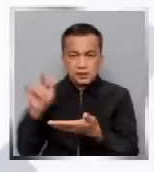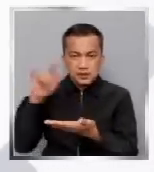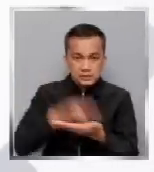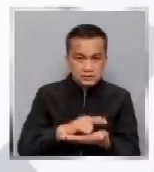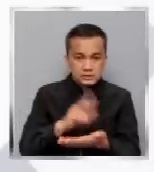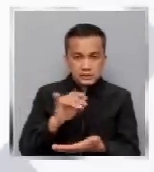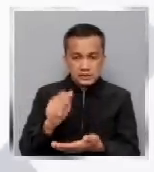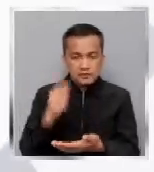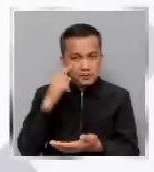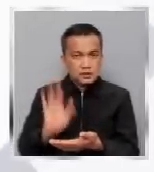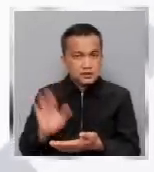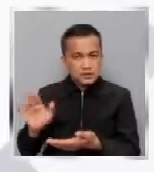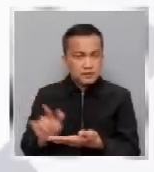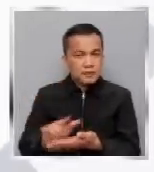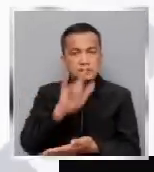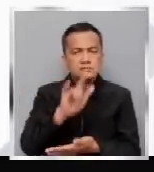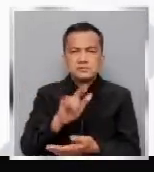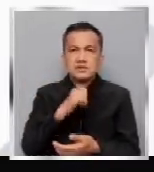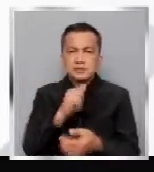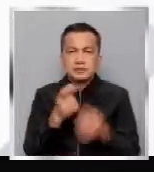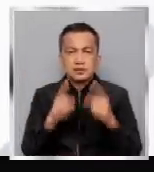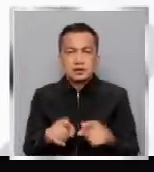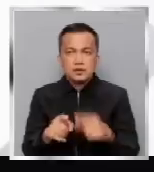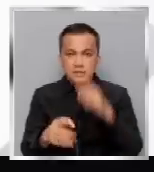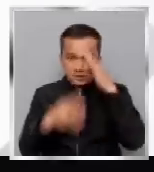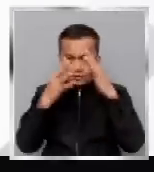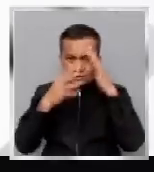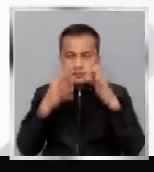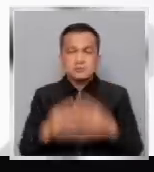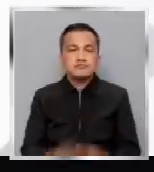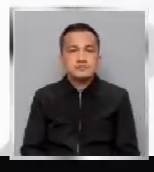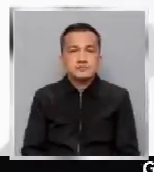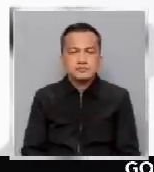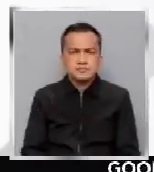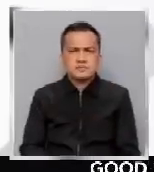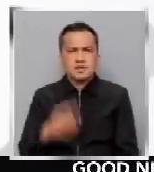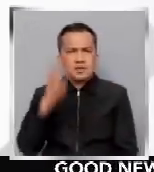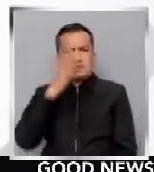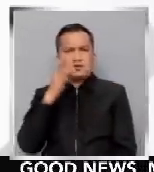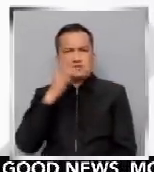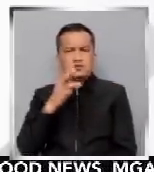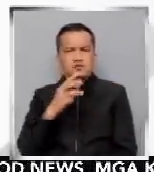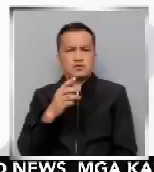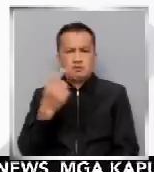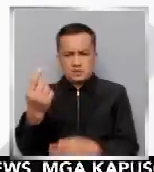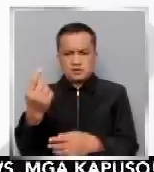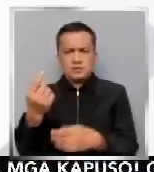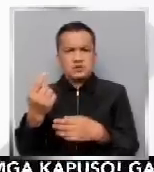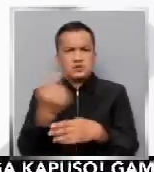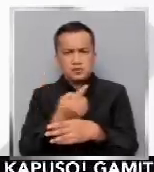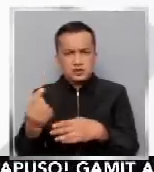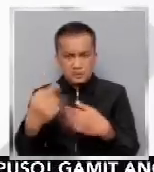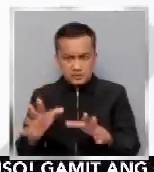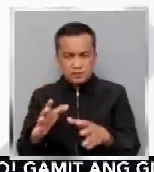kanyang flight. Hindi raw ito nangyari at gawa-gawa lang. Nakaka-alarma raw na isang linggo matapos ang eleksyon